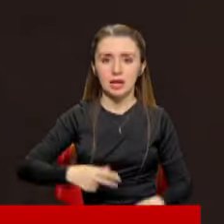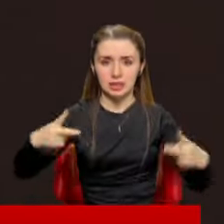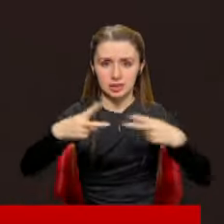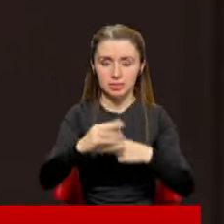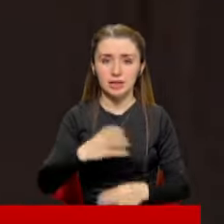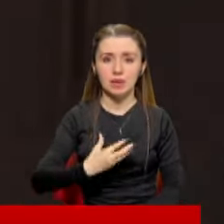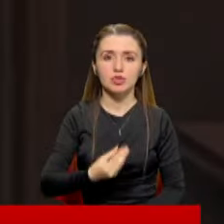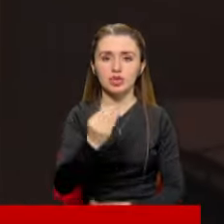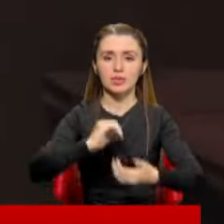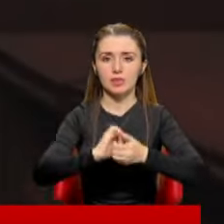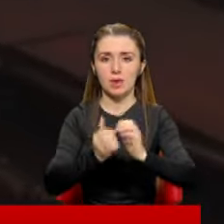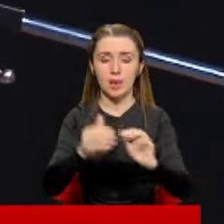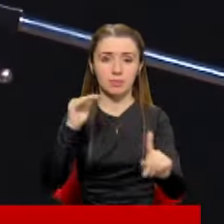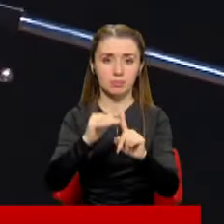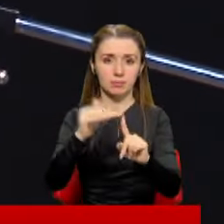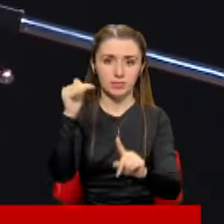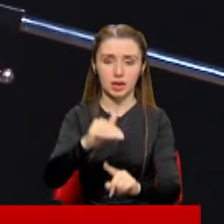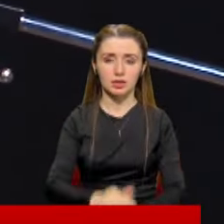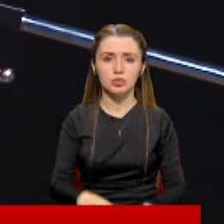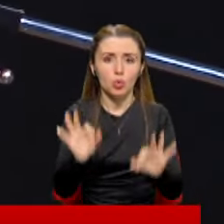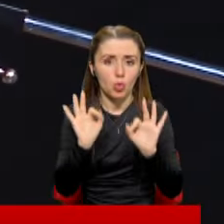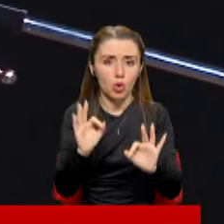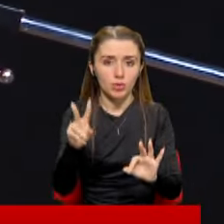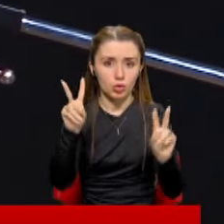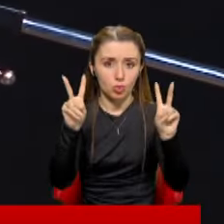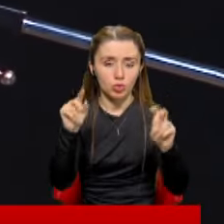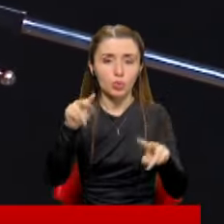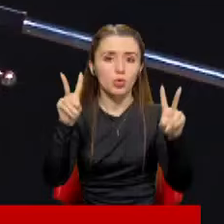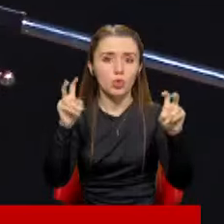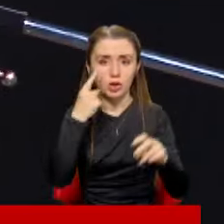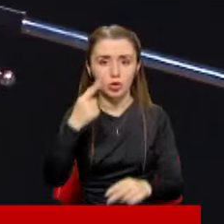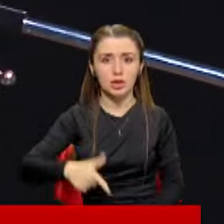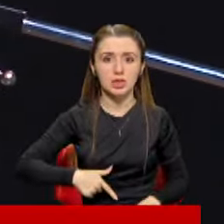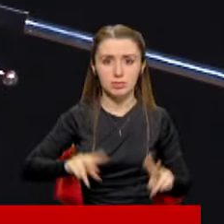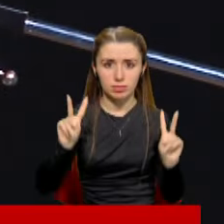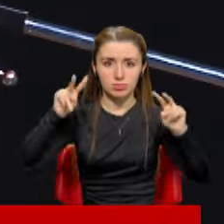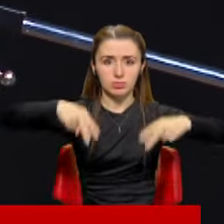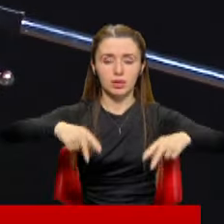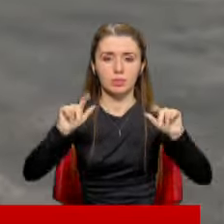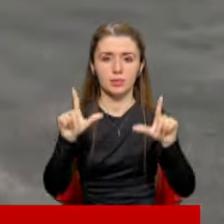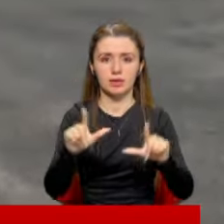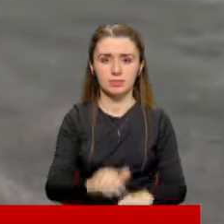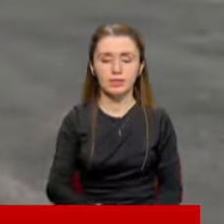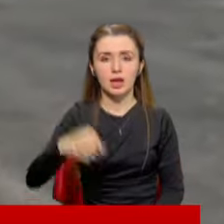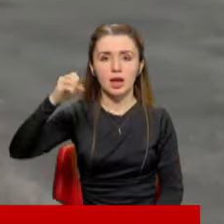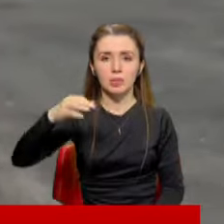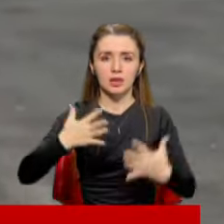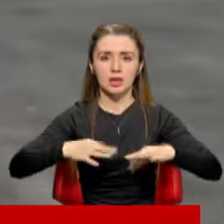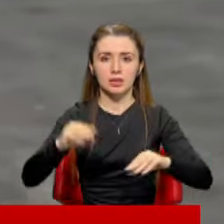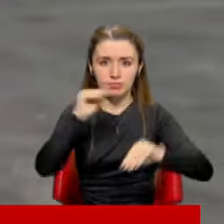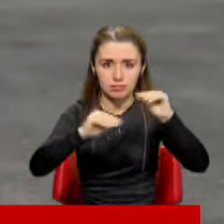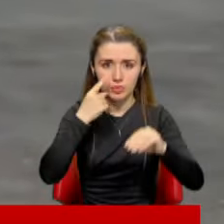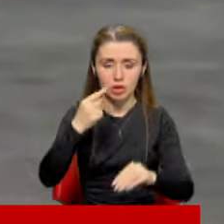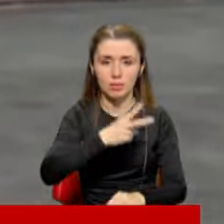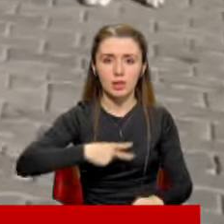ve sahiplendirme seferberliği çağrısı geldi. Çok hassas bir konu. Bu konuda İzmir'i ayağa kaldıralım karşıyaka olarak. AK Parti'nin hazırladığı taslağa